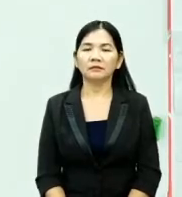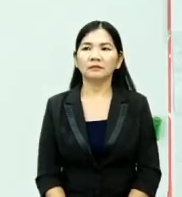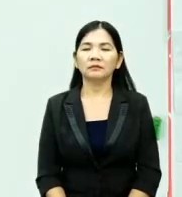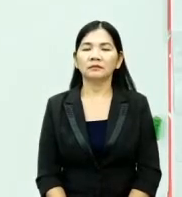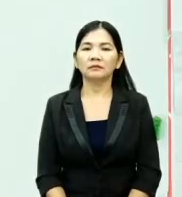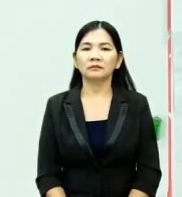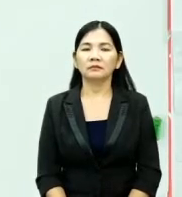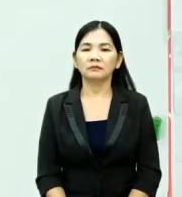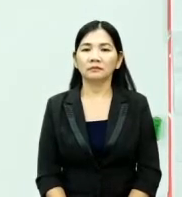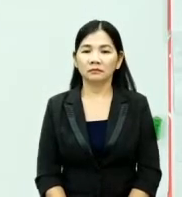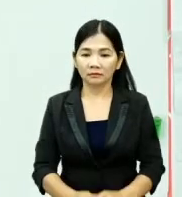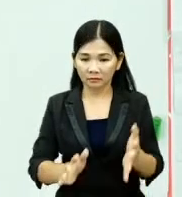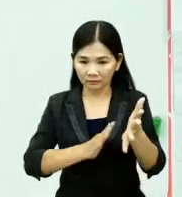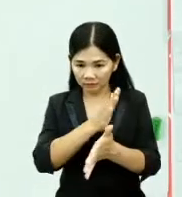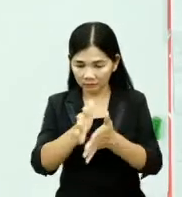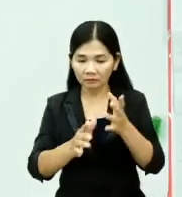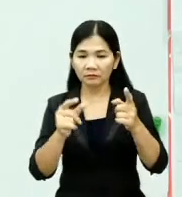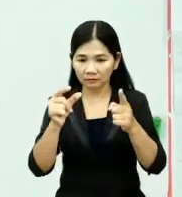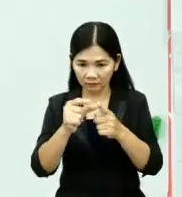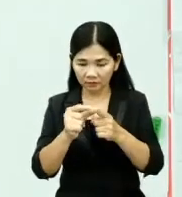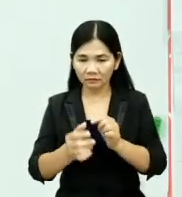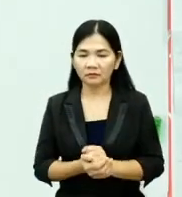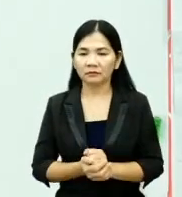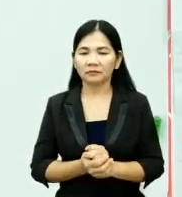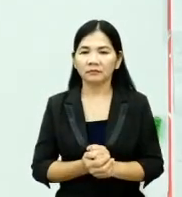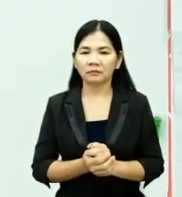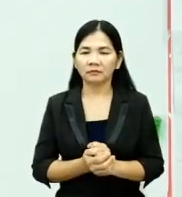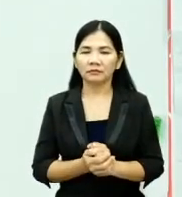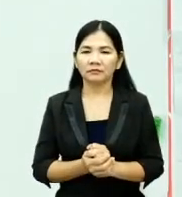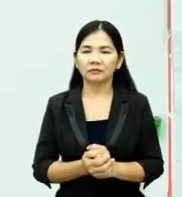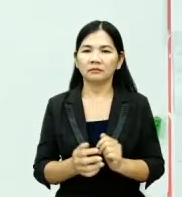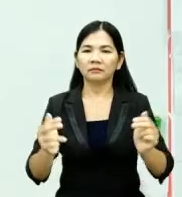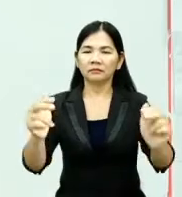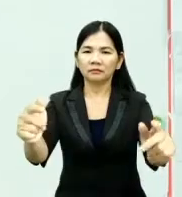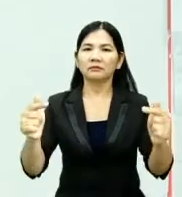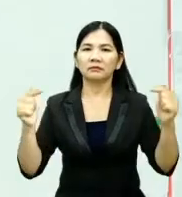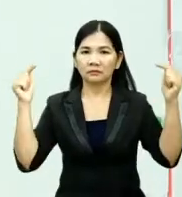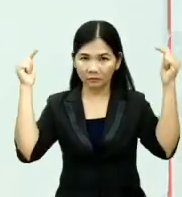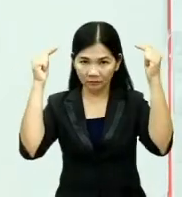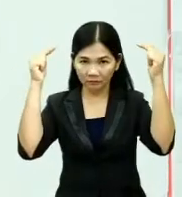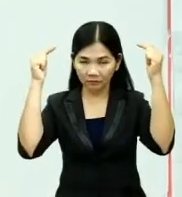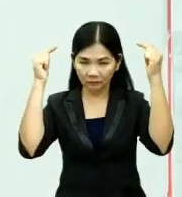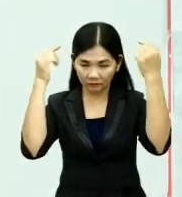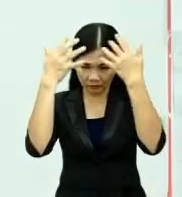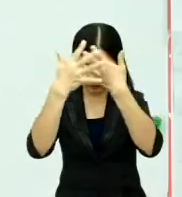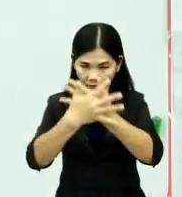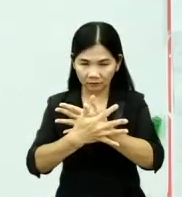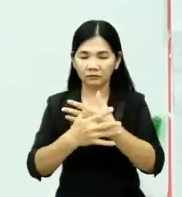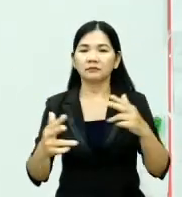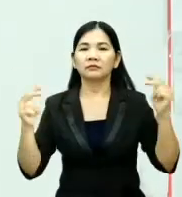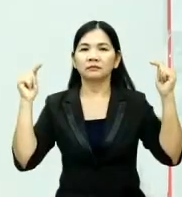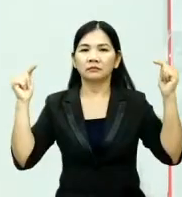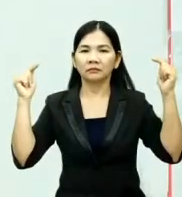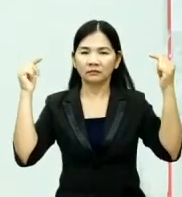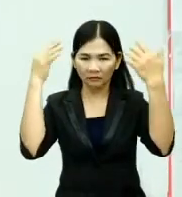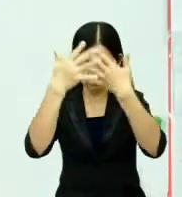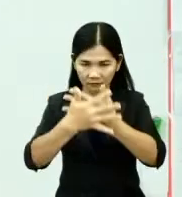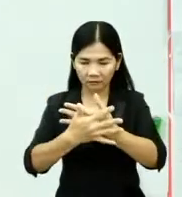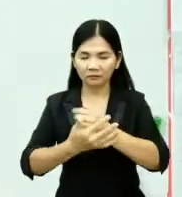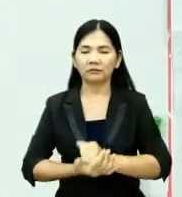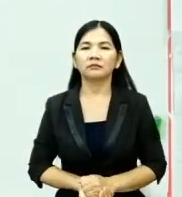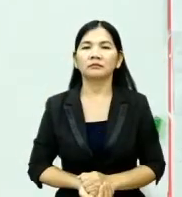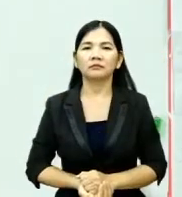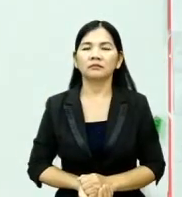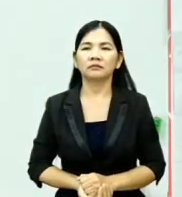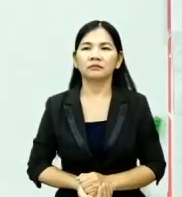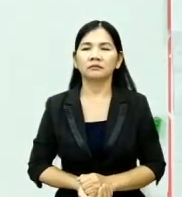chà bị ní cái chừng ăn thá ngơ ngất ngơ ngủl chà ngơ ngất ngơ ngủl chẳng tao bị ngơ